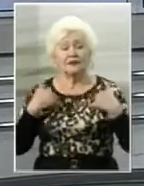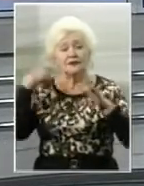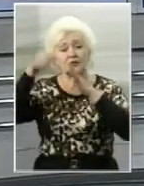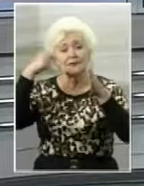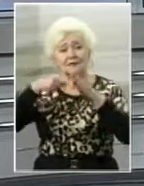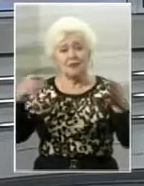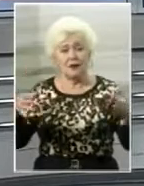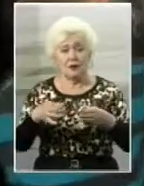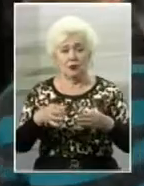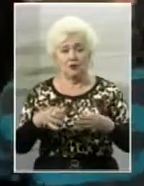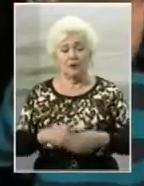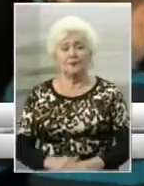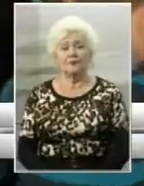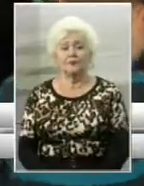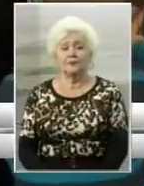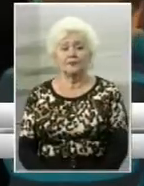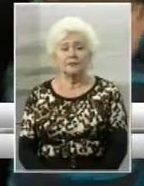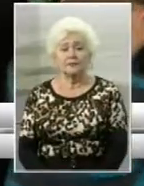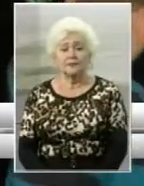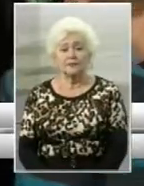знімальна група.